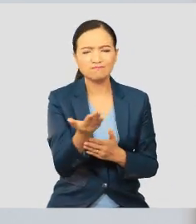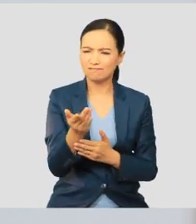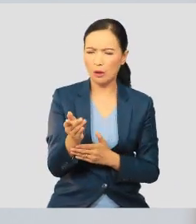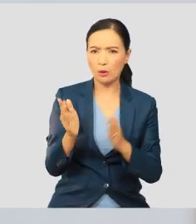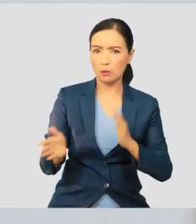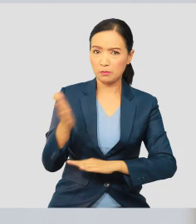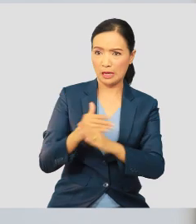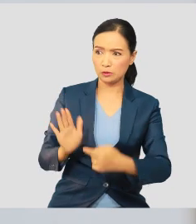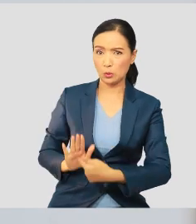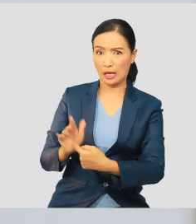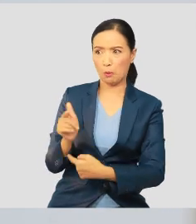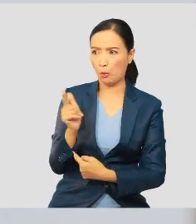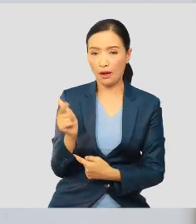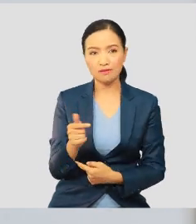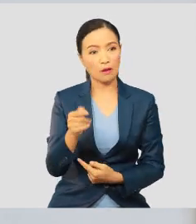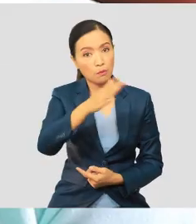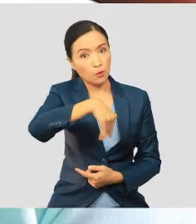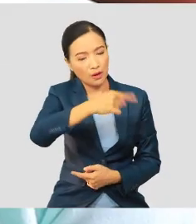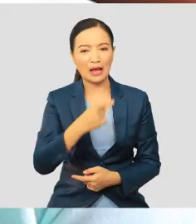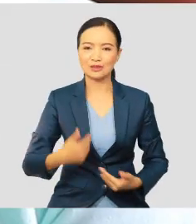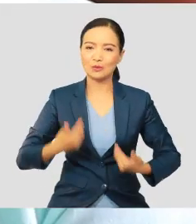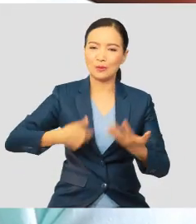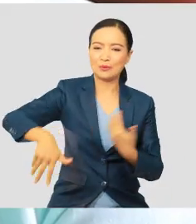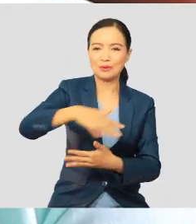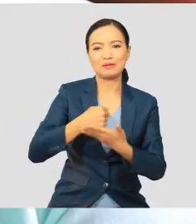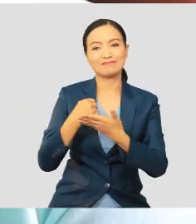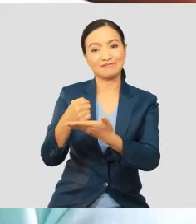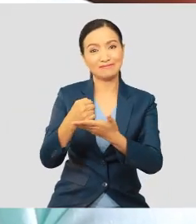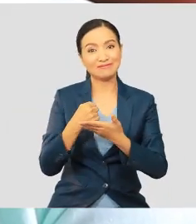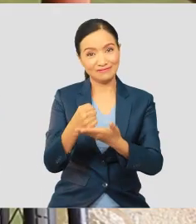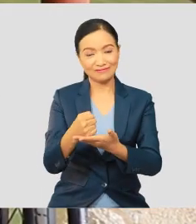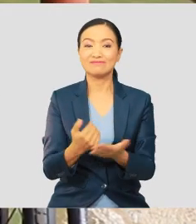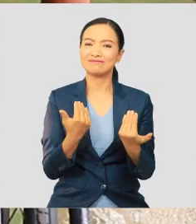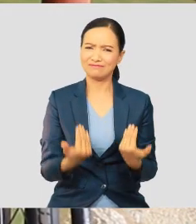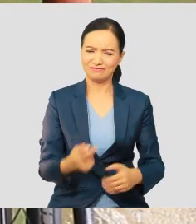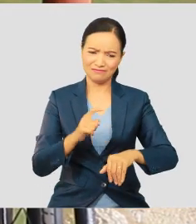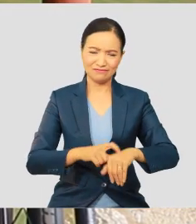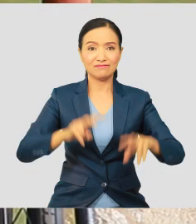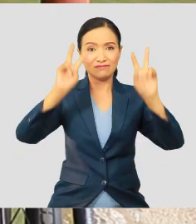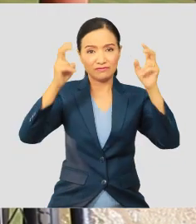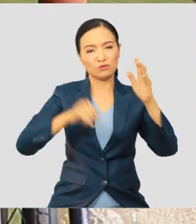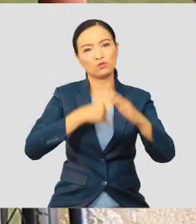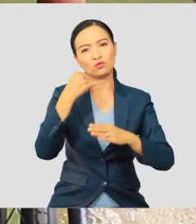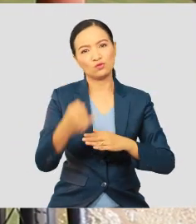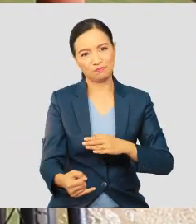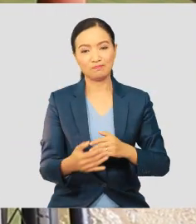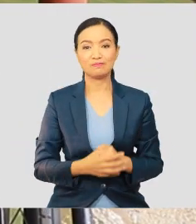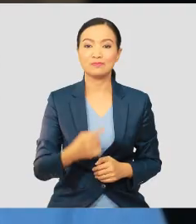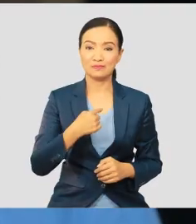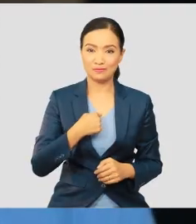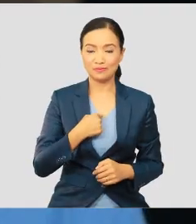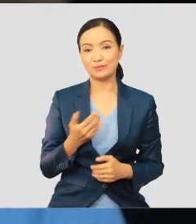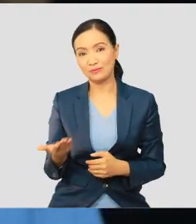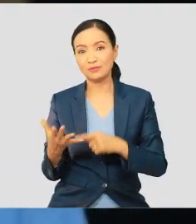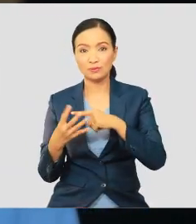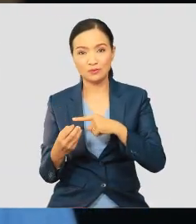มาตั้งคำถามแล้วก็มาใช้ชีวิตนะครับอยู่ร่วมกันได้อย่างเอื้ออาทรนะครับวันนี้เวลาของรายการจบลงแล้วนะครับ